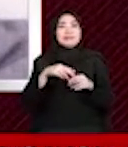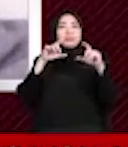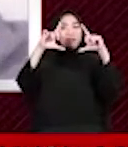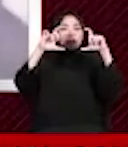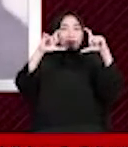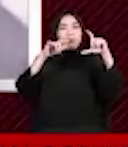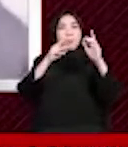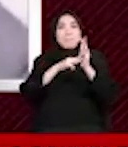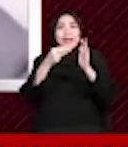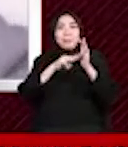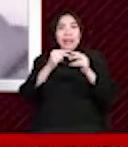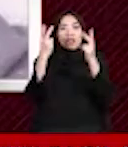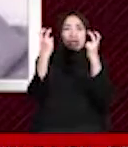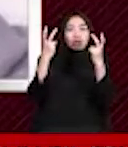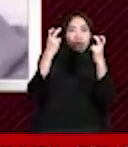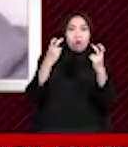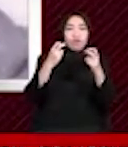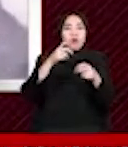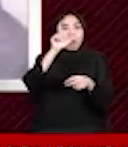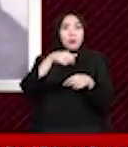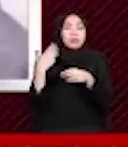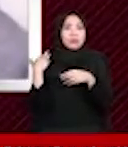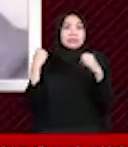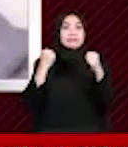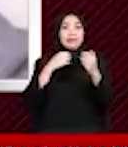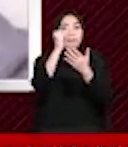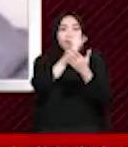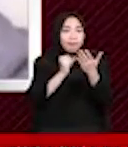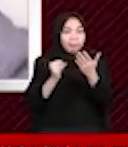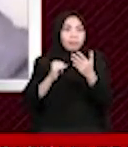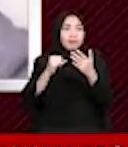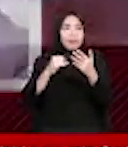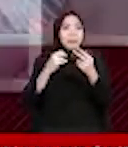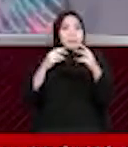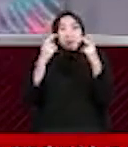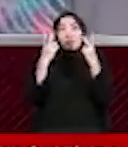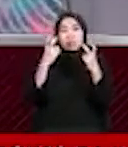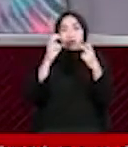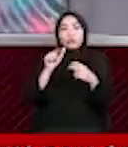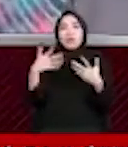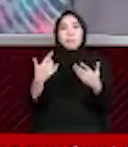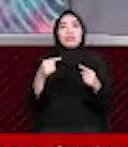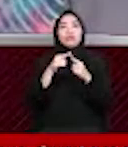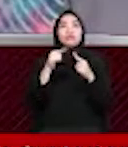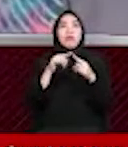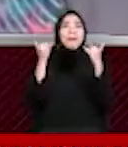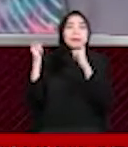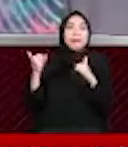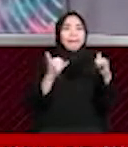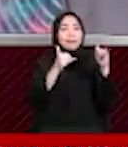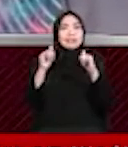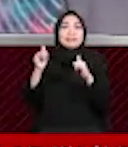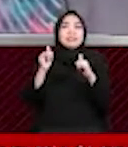kemudian bagaimana TikTok dari nakes itu dalam upaya sebenarnya bukan bermain-main dengan pasien,